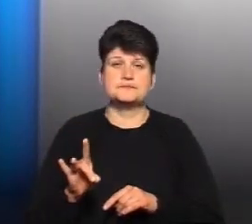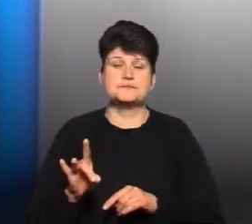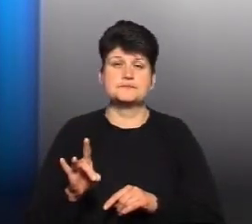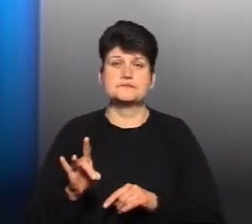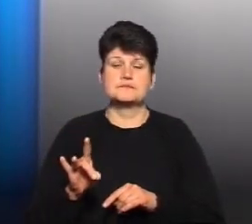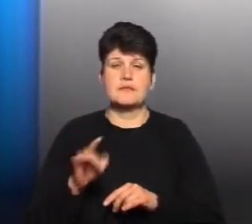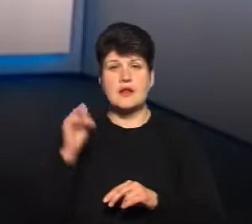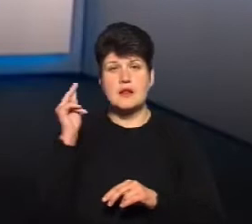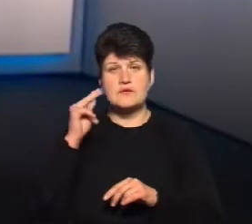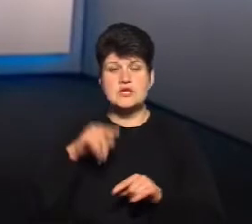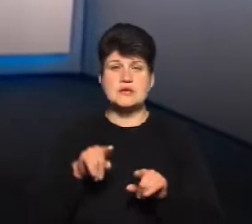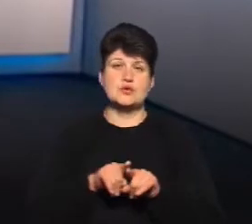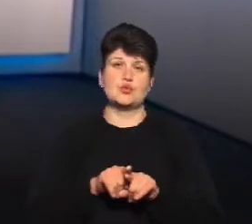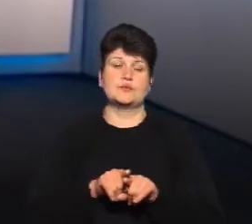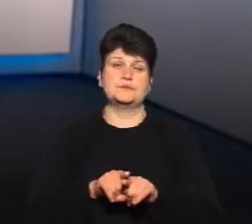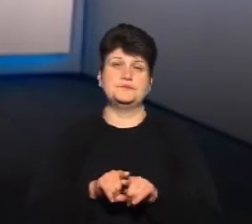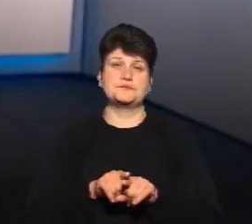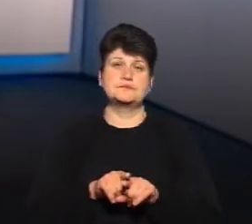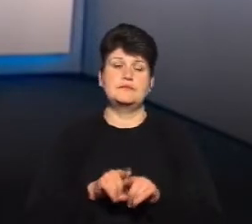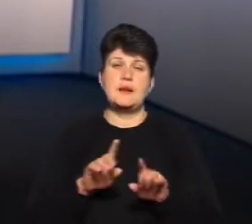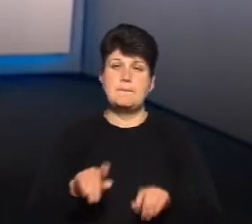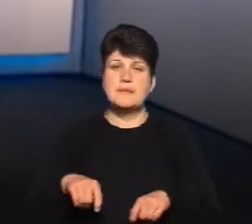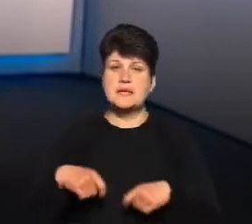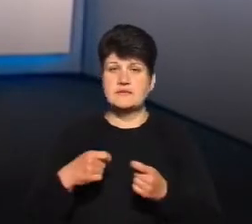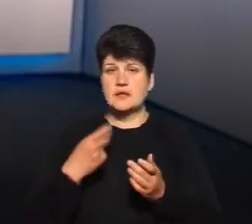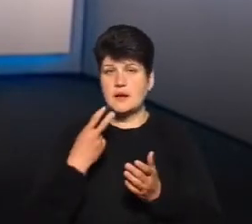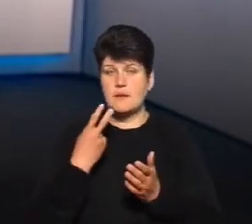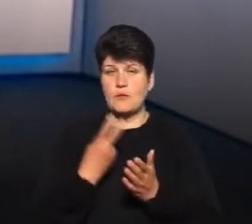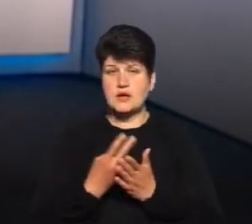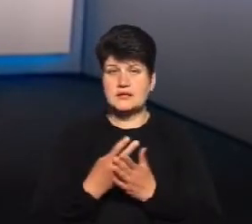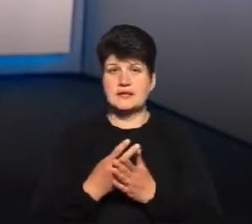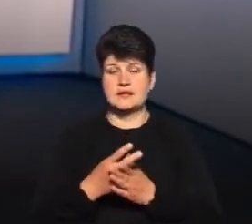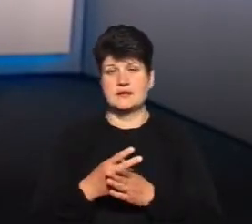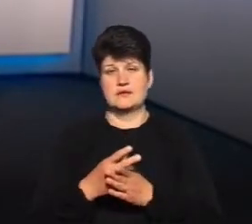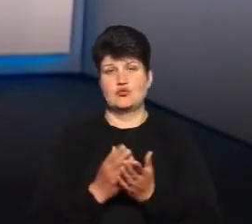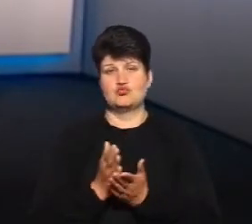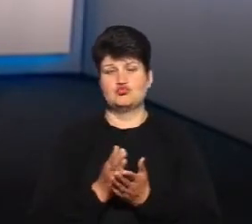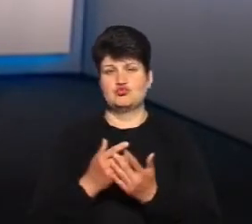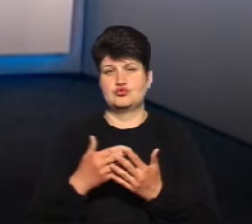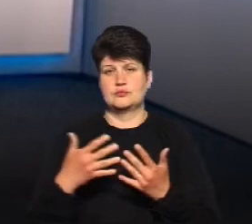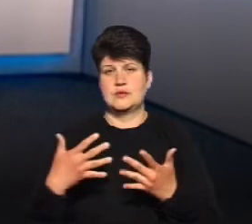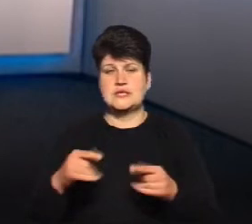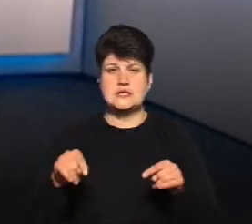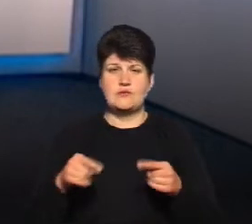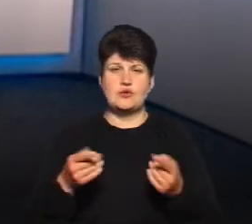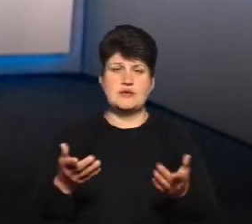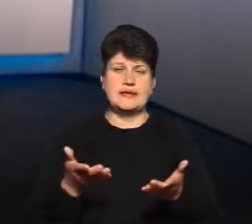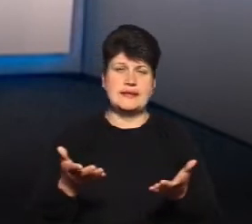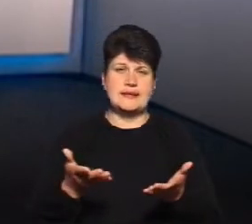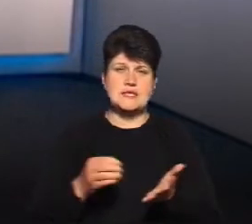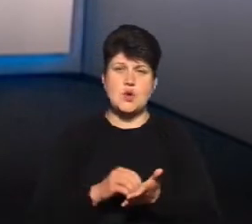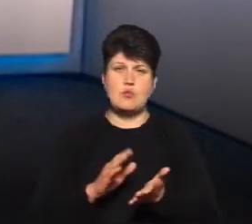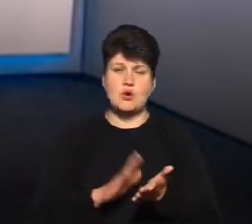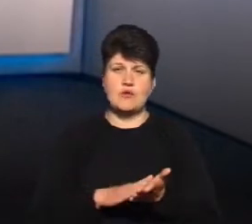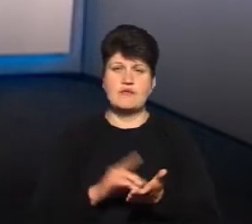навчаються також передавати свої показники в комунальні служби і створювати якісь облікові записи